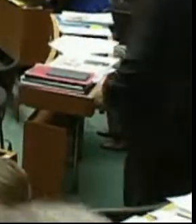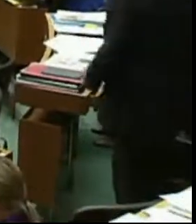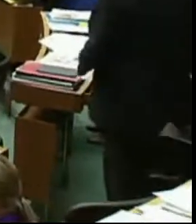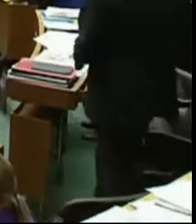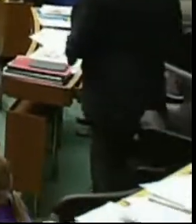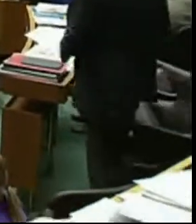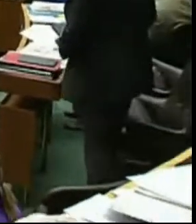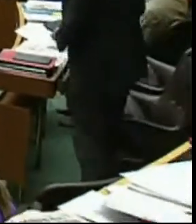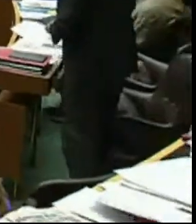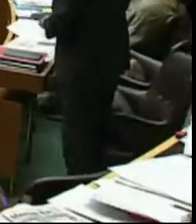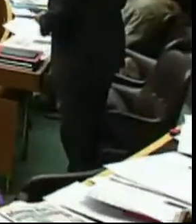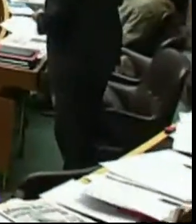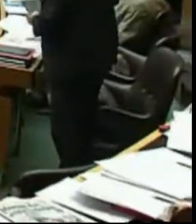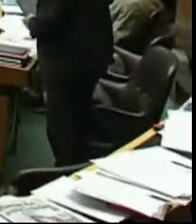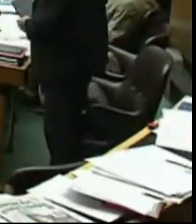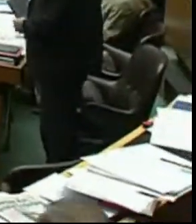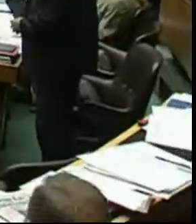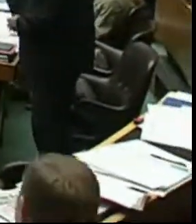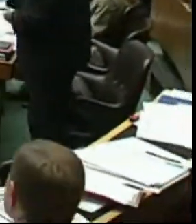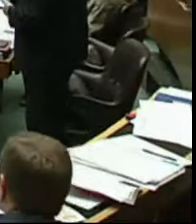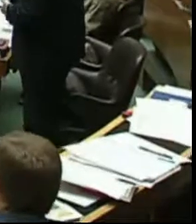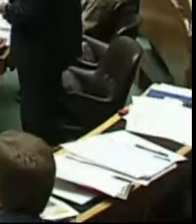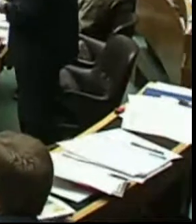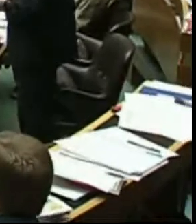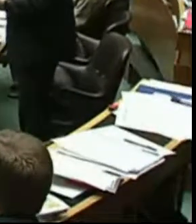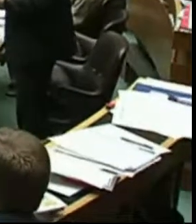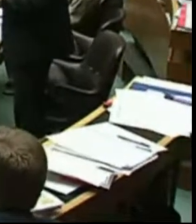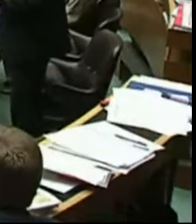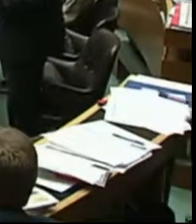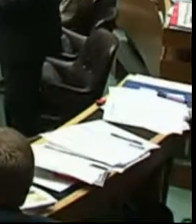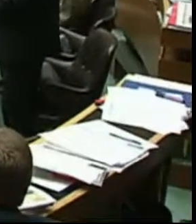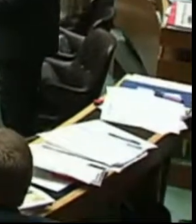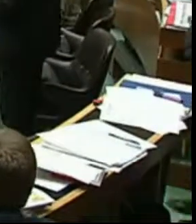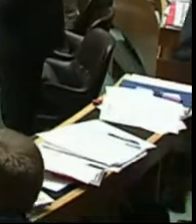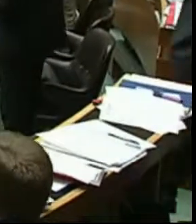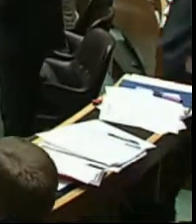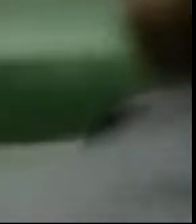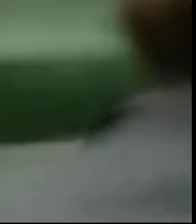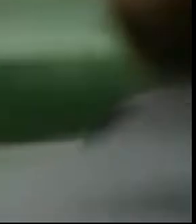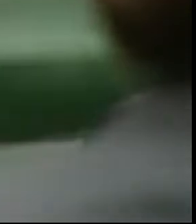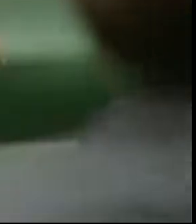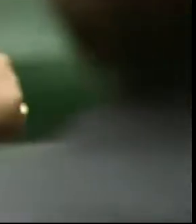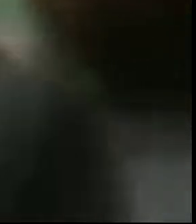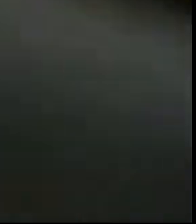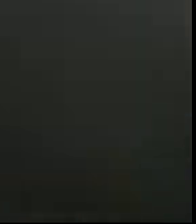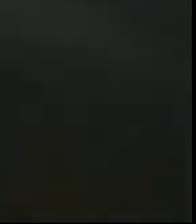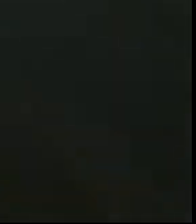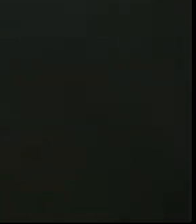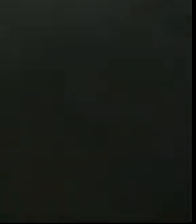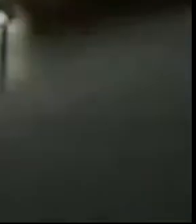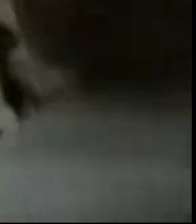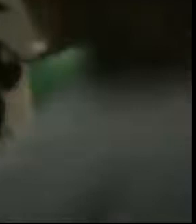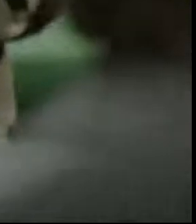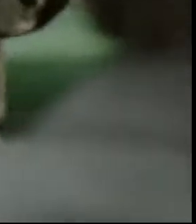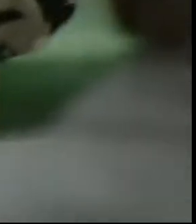Schmid Julian, Schmuckenschlager, Schönecker, Schrangel, Schultes, Schwendner, Sieber